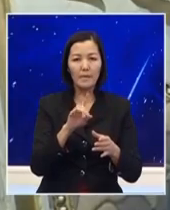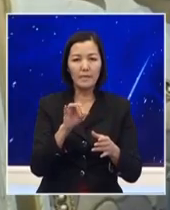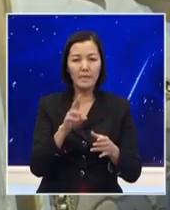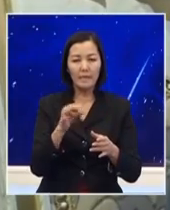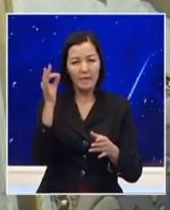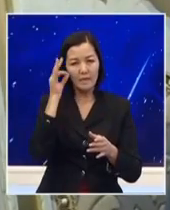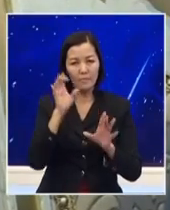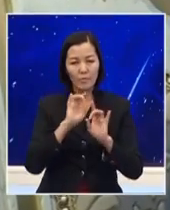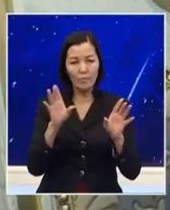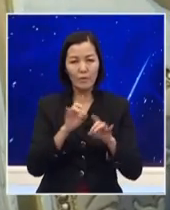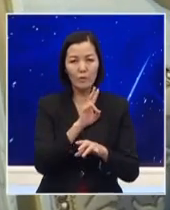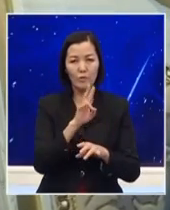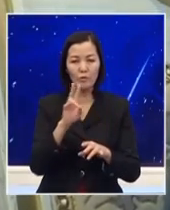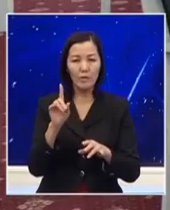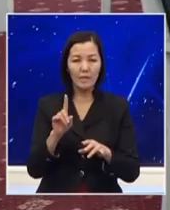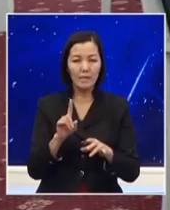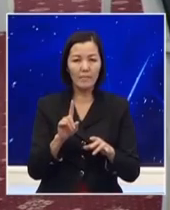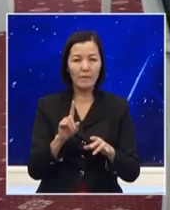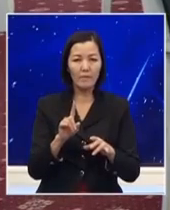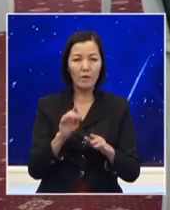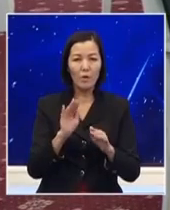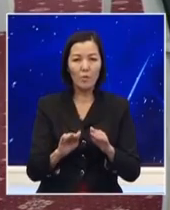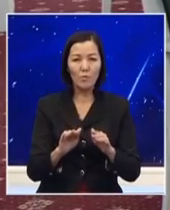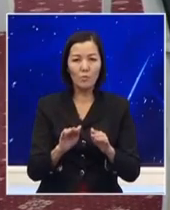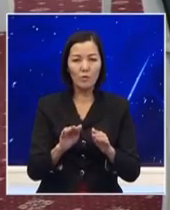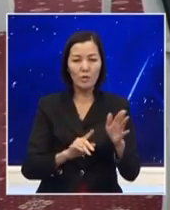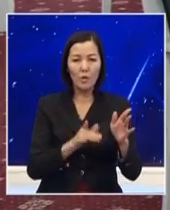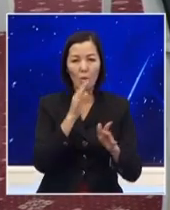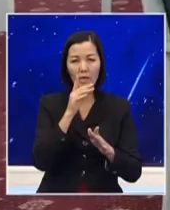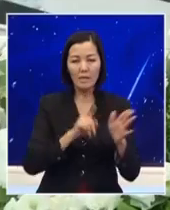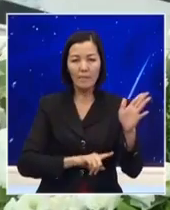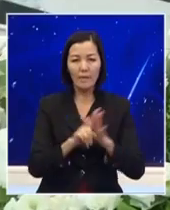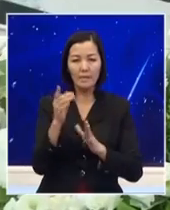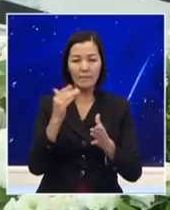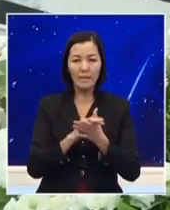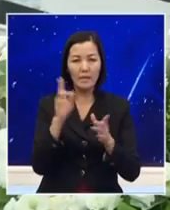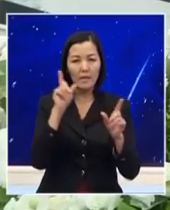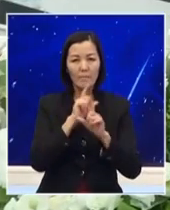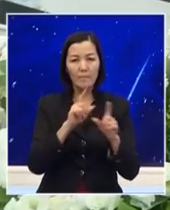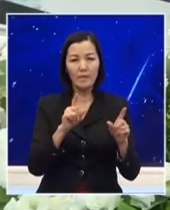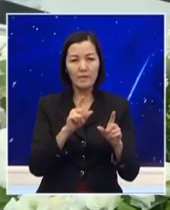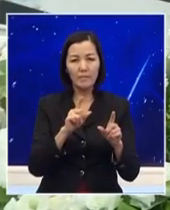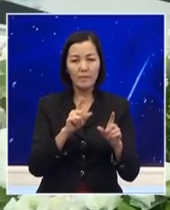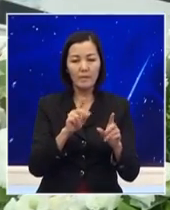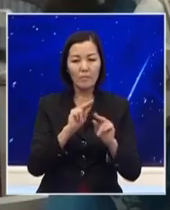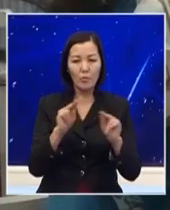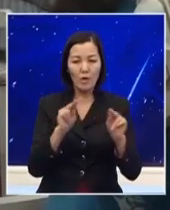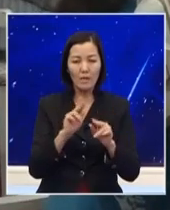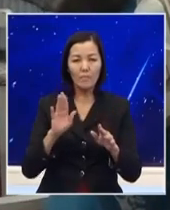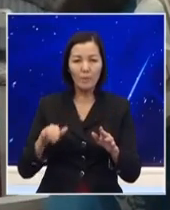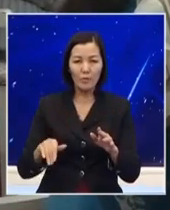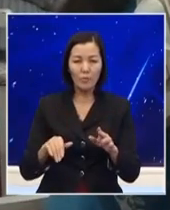есіне алды. Ол Нұрсұлтан Назарбаевты оқушы кезінен таниды. Мектепте оқушы Нұрсұлтанның ағайы болды, кейін